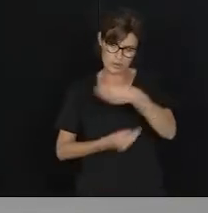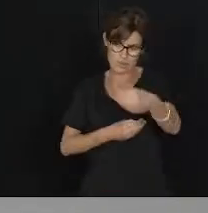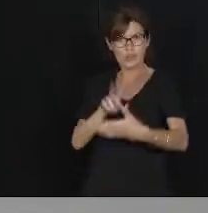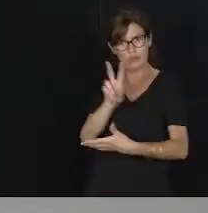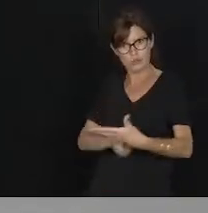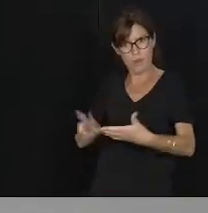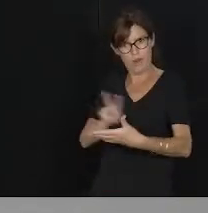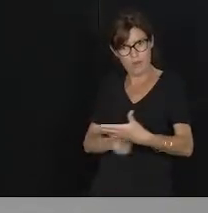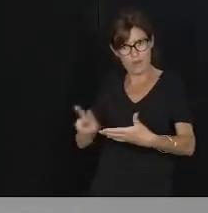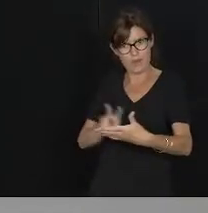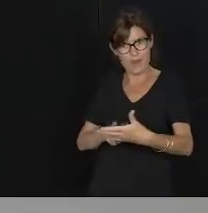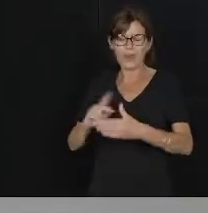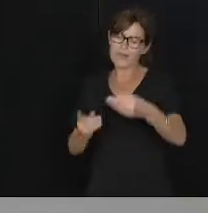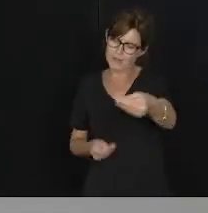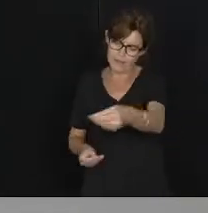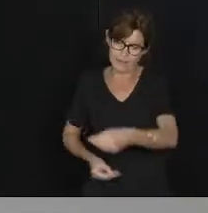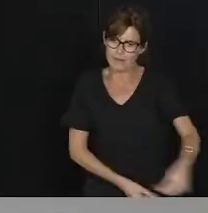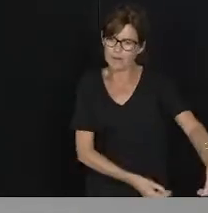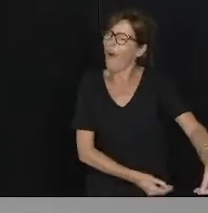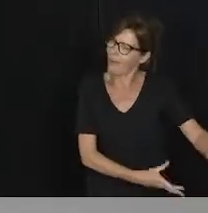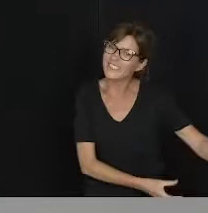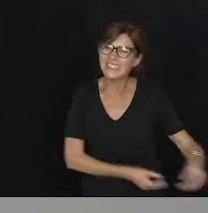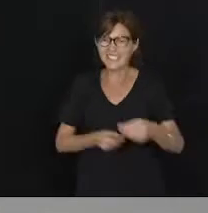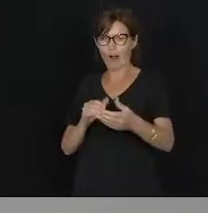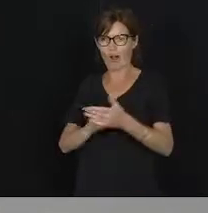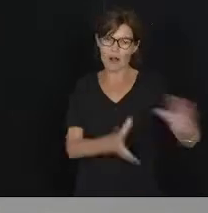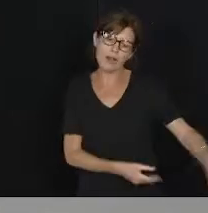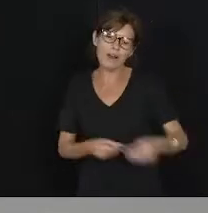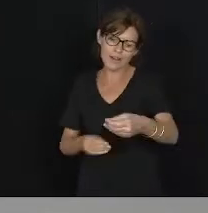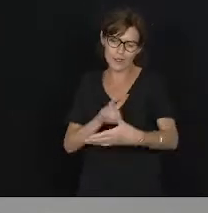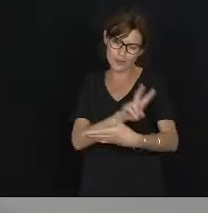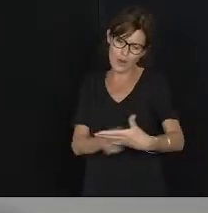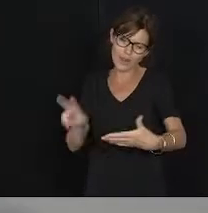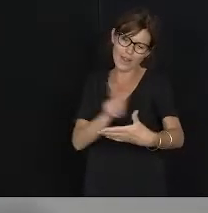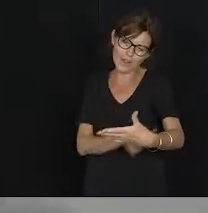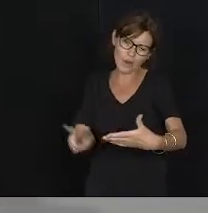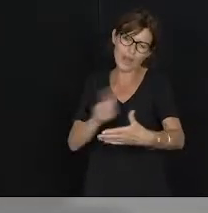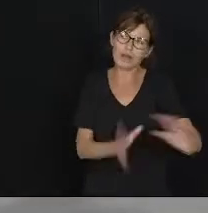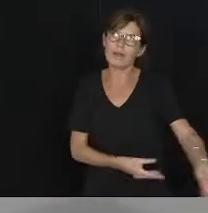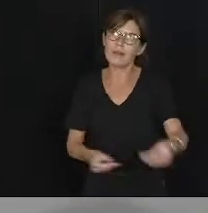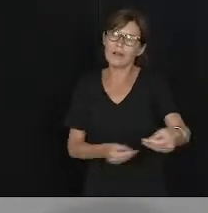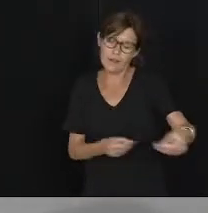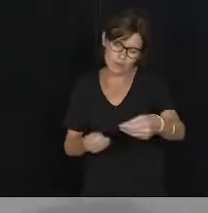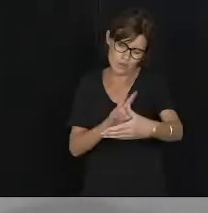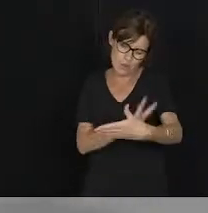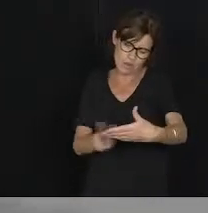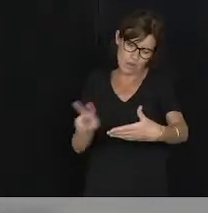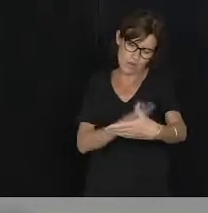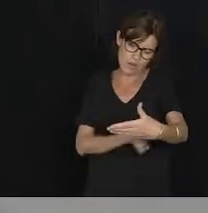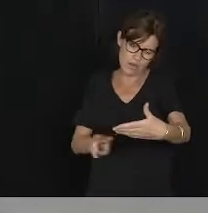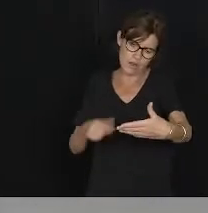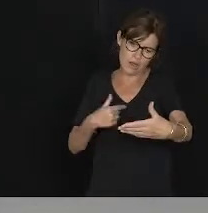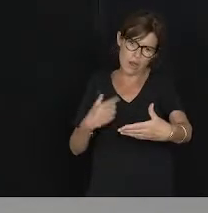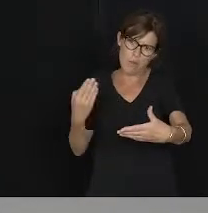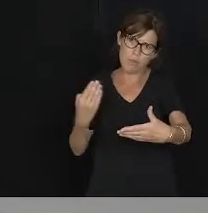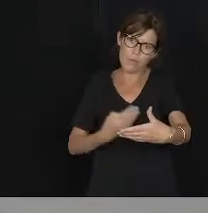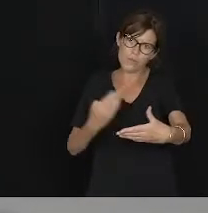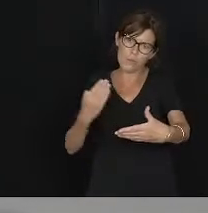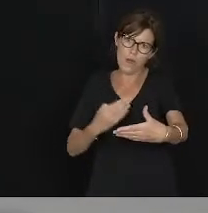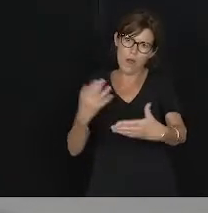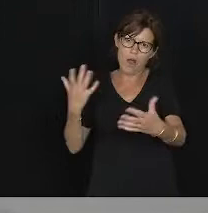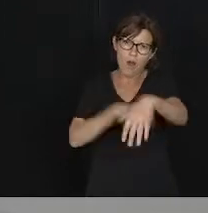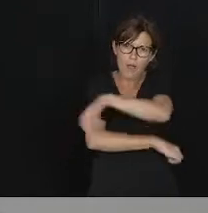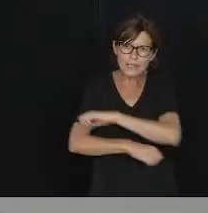lettres. Avec l'événement, comme le soulignait Alban Bensa, je le cite, « le temps semble subitement devoir s'ordonner